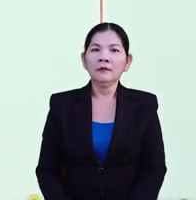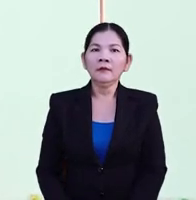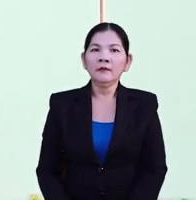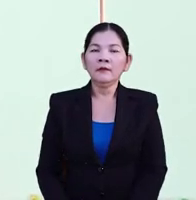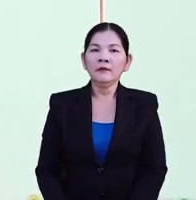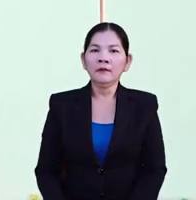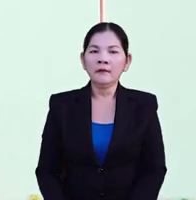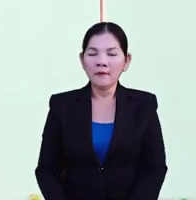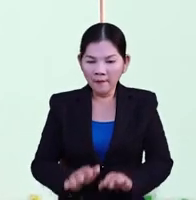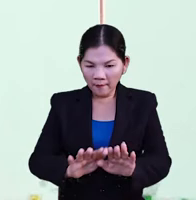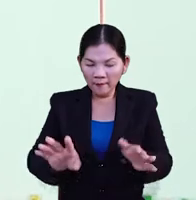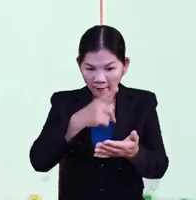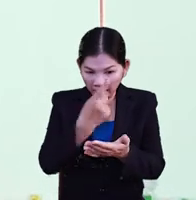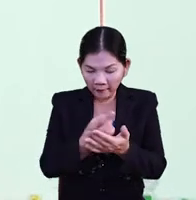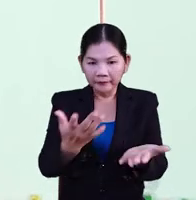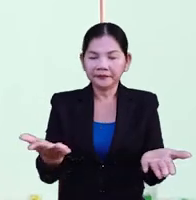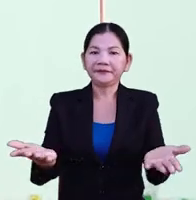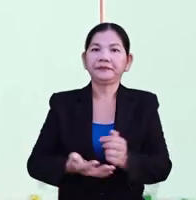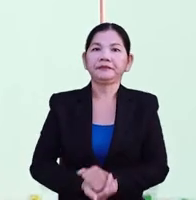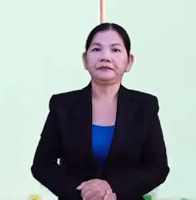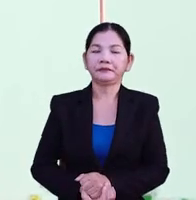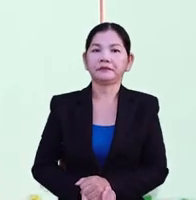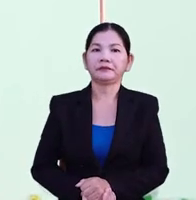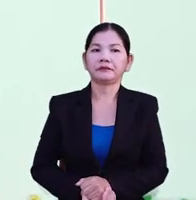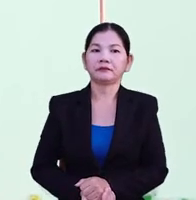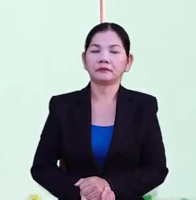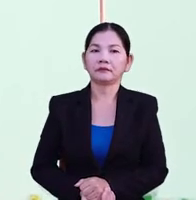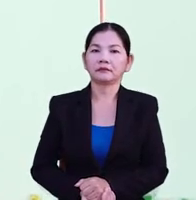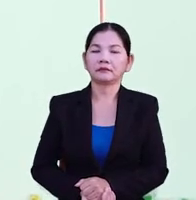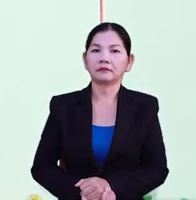ចាចូលរួមឆ្លើយទាំងអស់គ្នាកូនណា